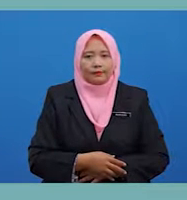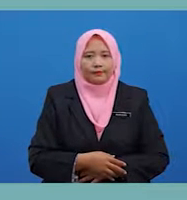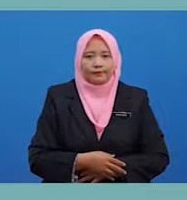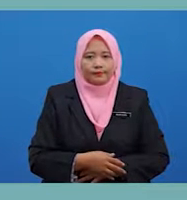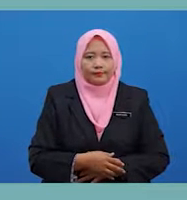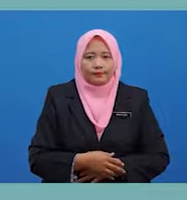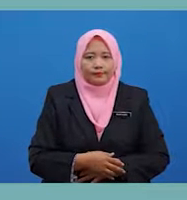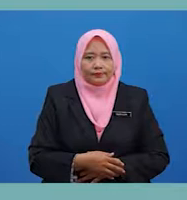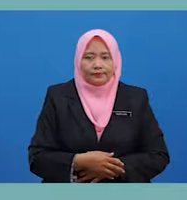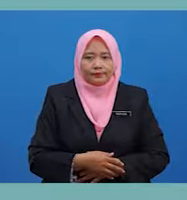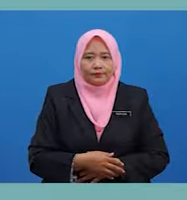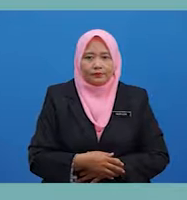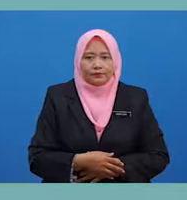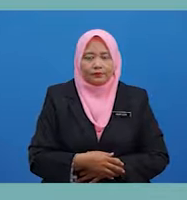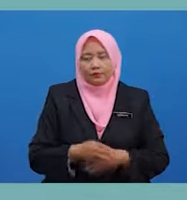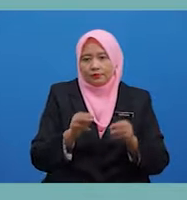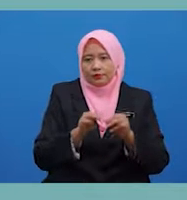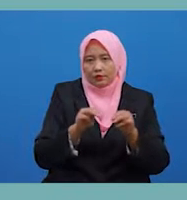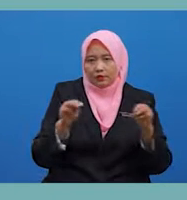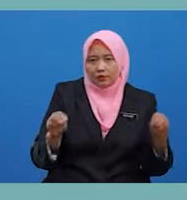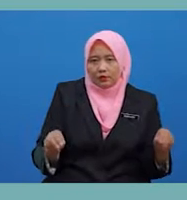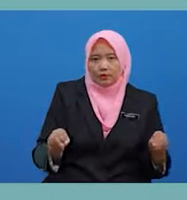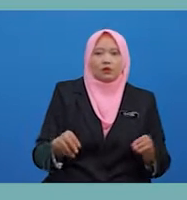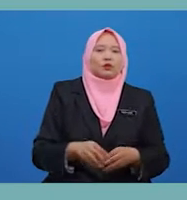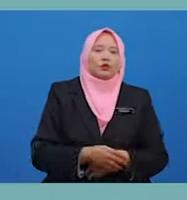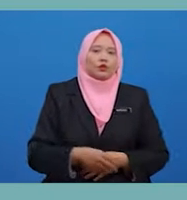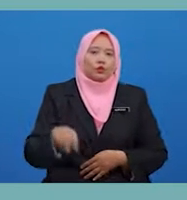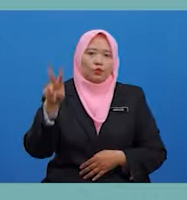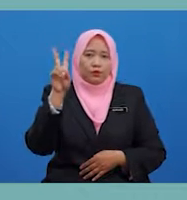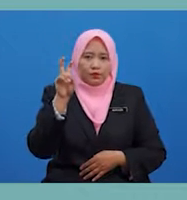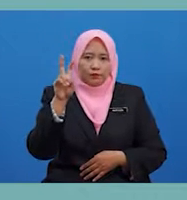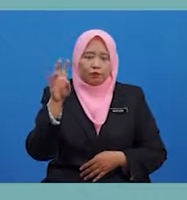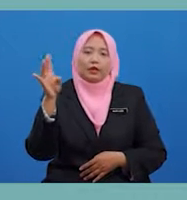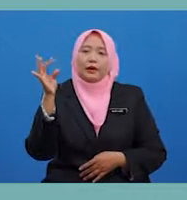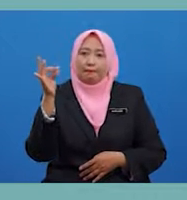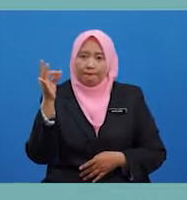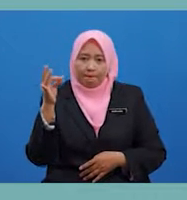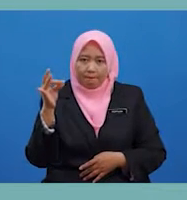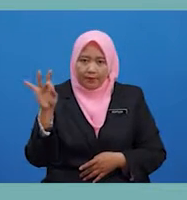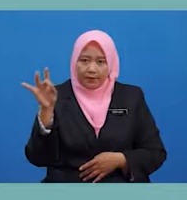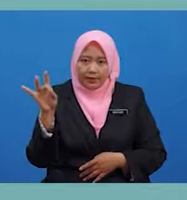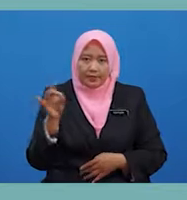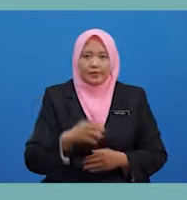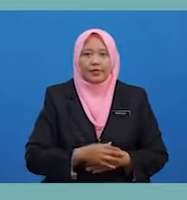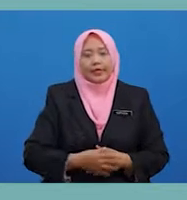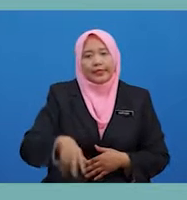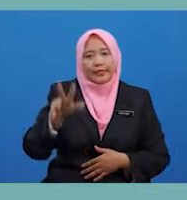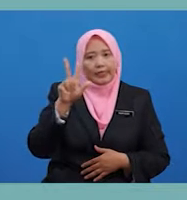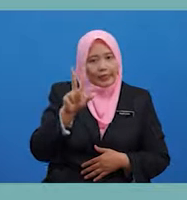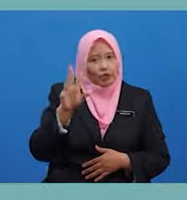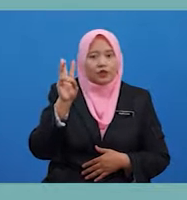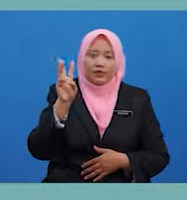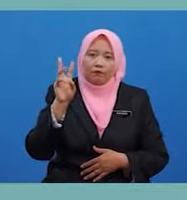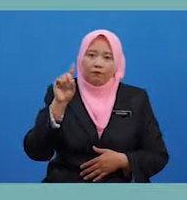2017. Manakala pada tahun 2018 pula, seramai